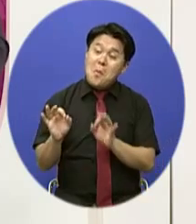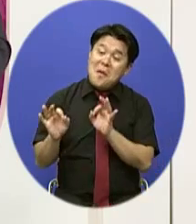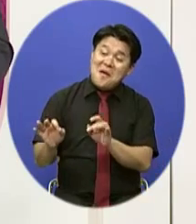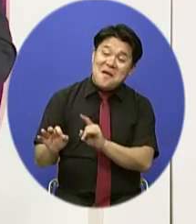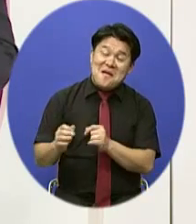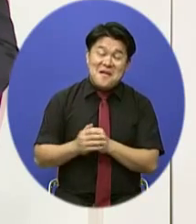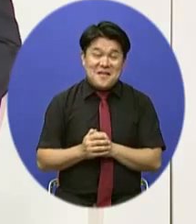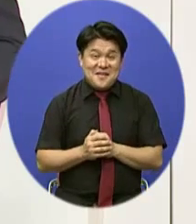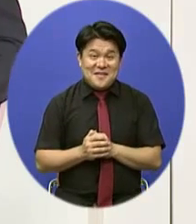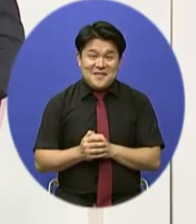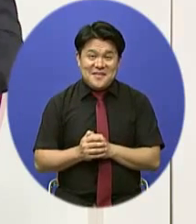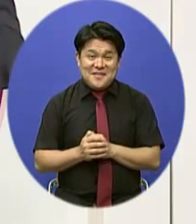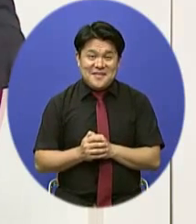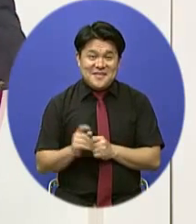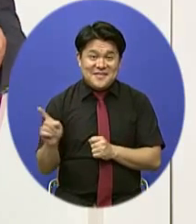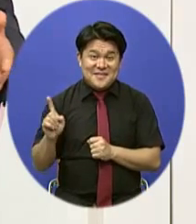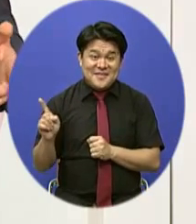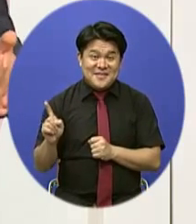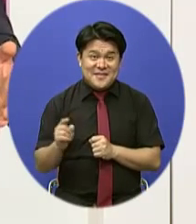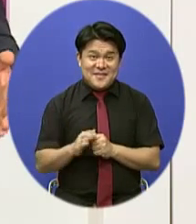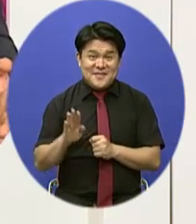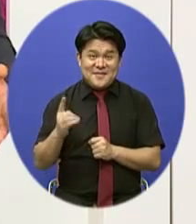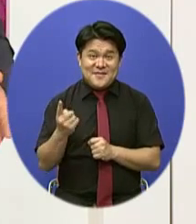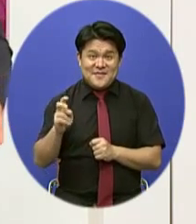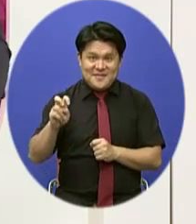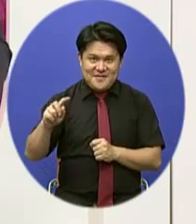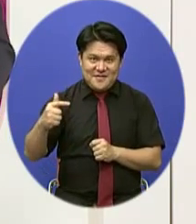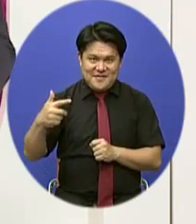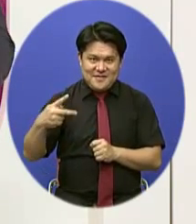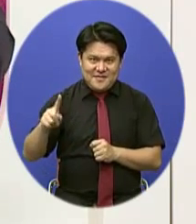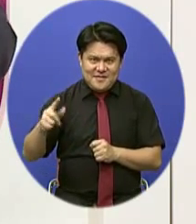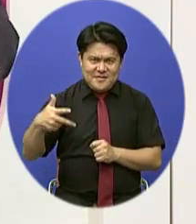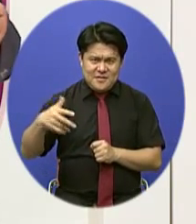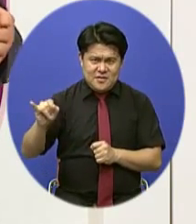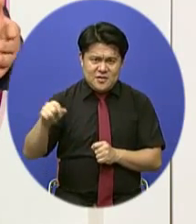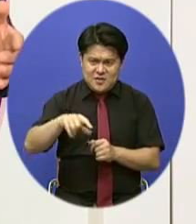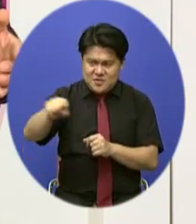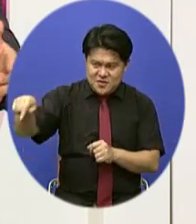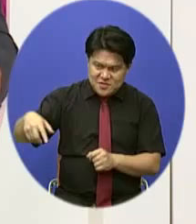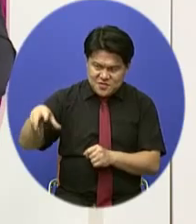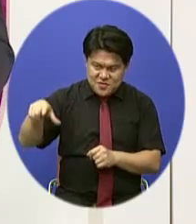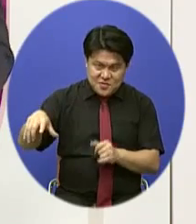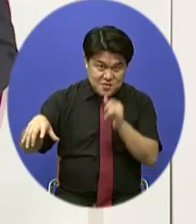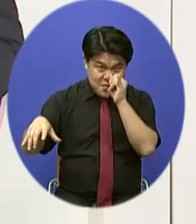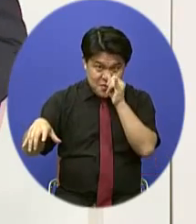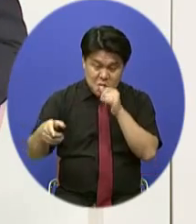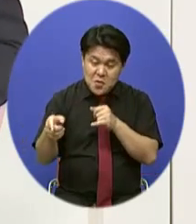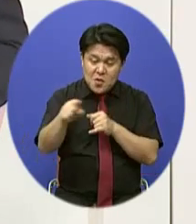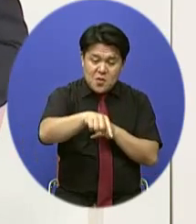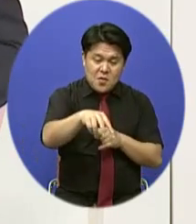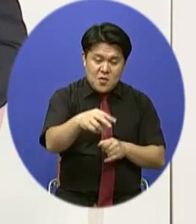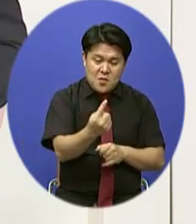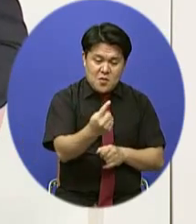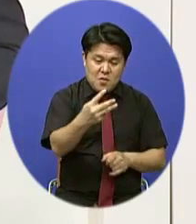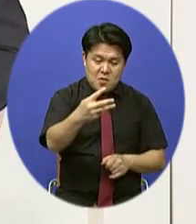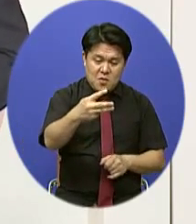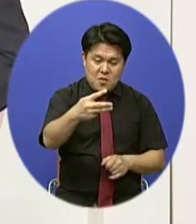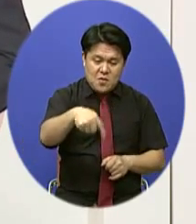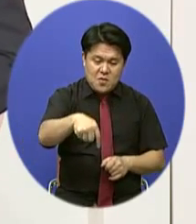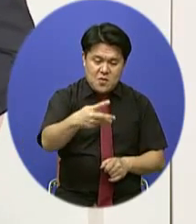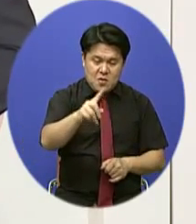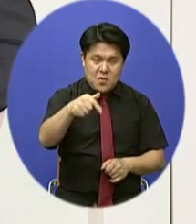그 뭐 보문단지. 예. 도트라골도. 예. 네. 그 관광지가 또 있는데